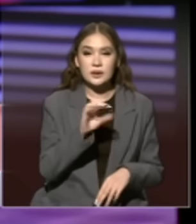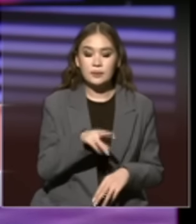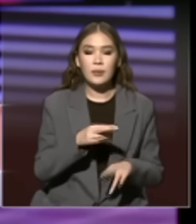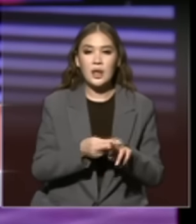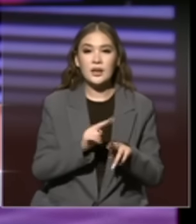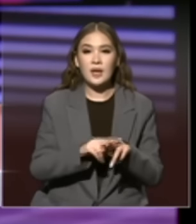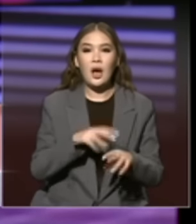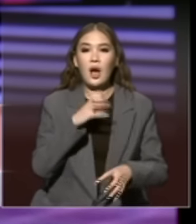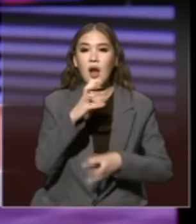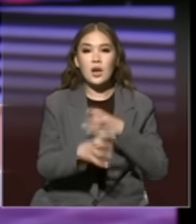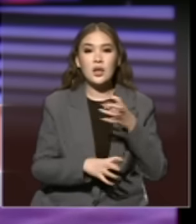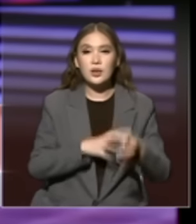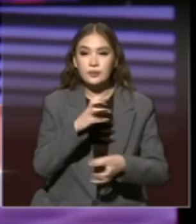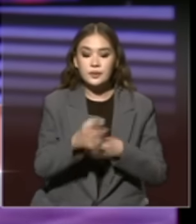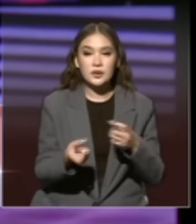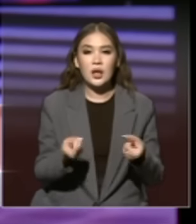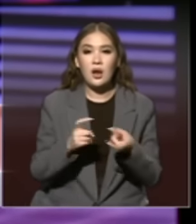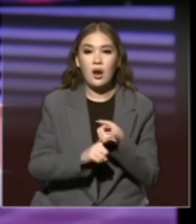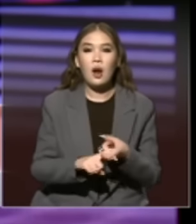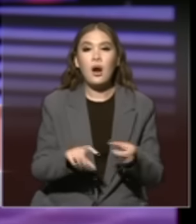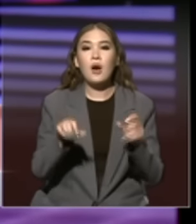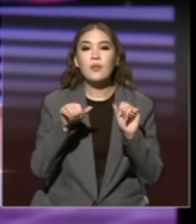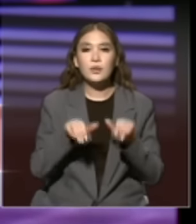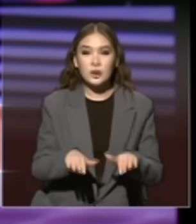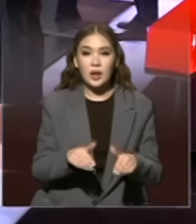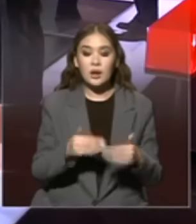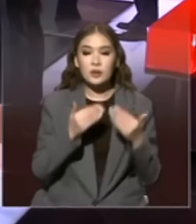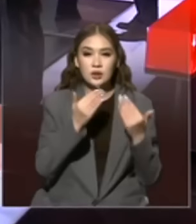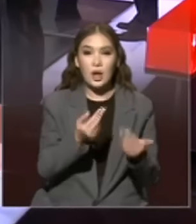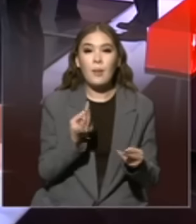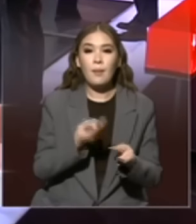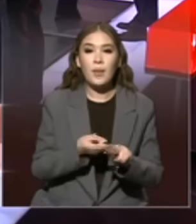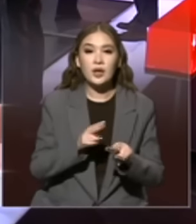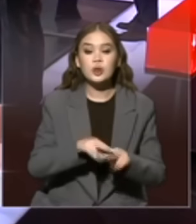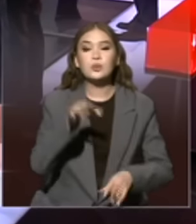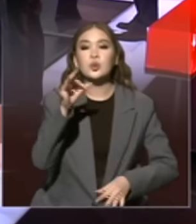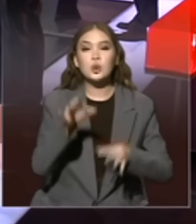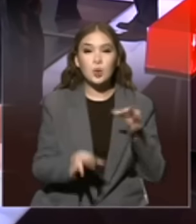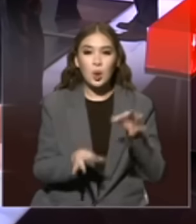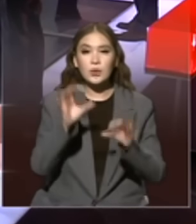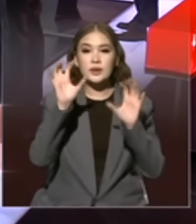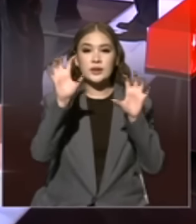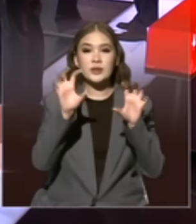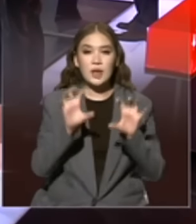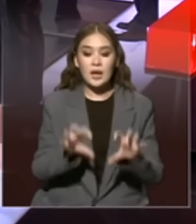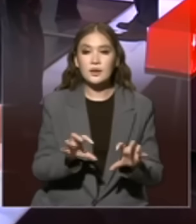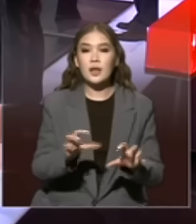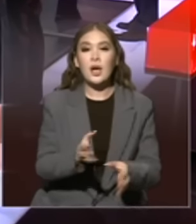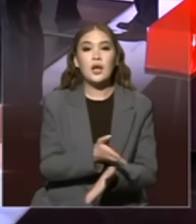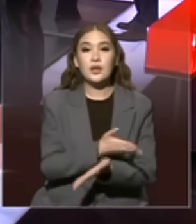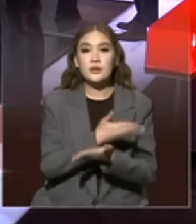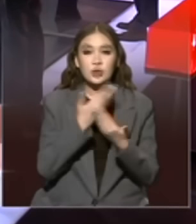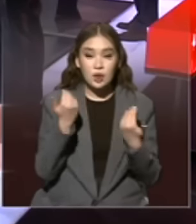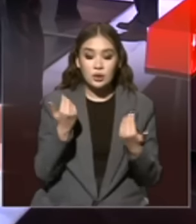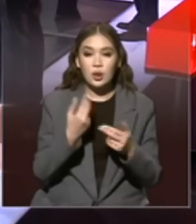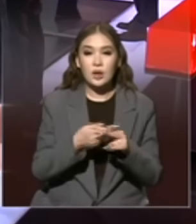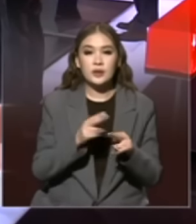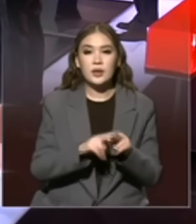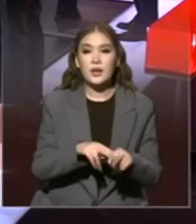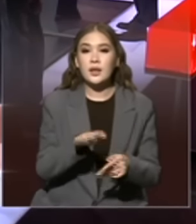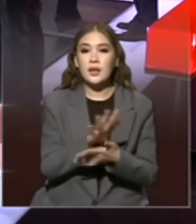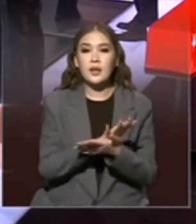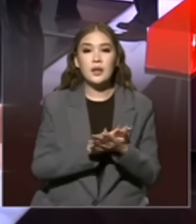әлемде кәдімгідей қабылданған принцип. Сондықтан да соттың заңды үкімі шықпай, ешқандай